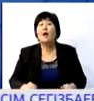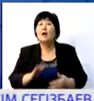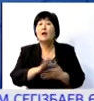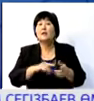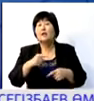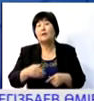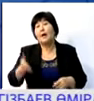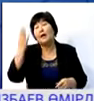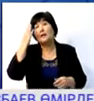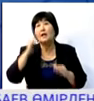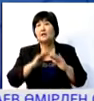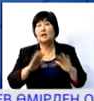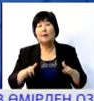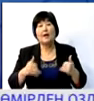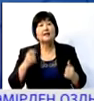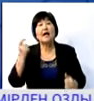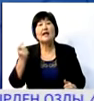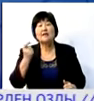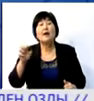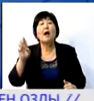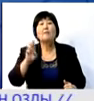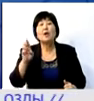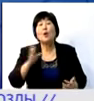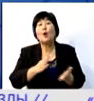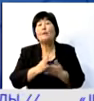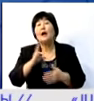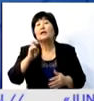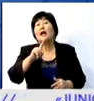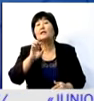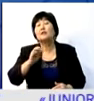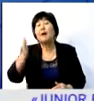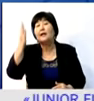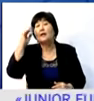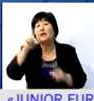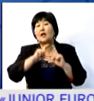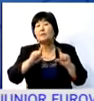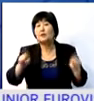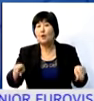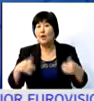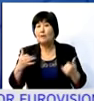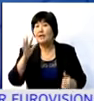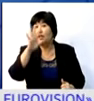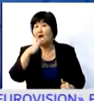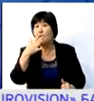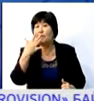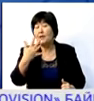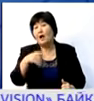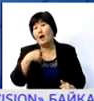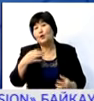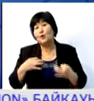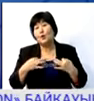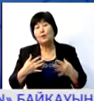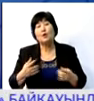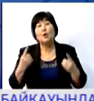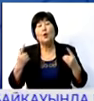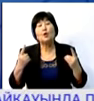Жалғастырамыз. Дарынды балаларға арналған химия-биология бағытындағы Назарбаев зияткерлік мектебінің құрылғанына биыл 5 жыл. Айтулы мерекеге орай